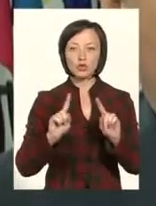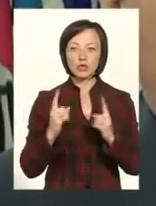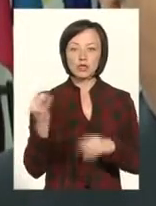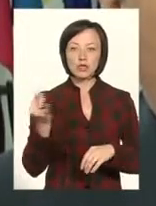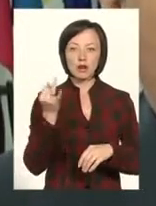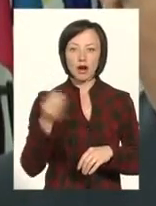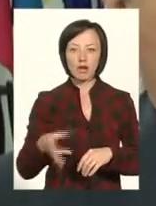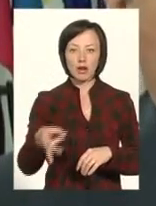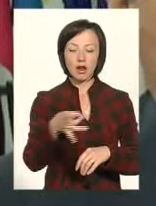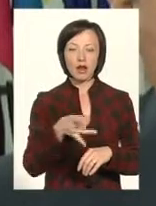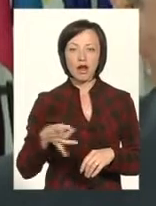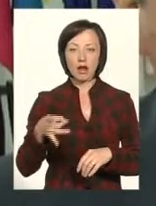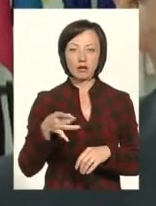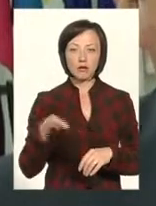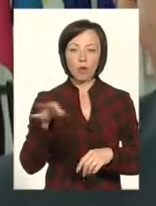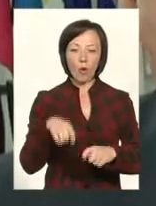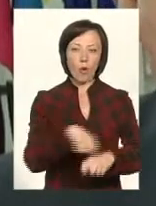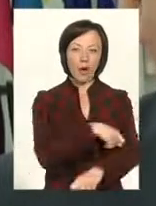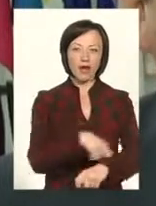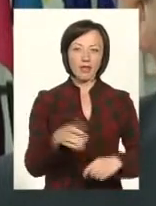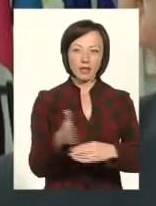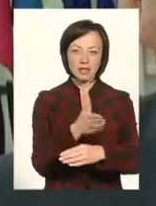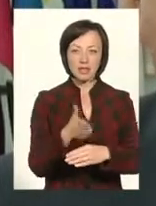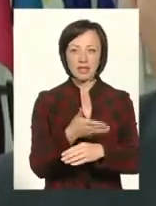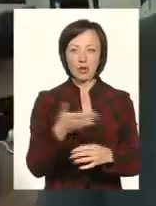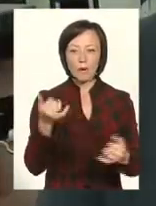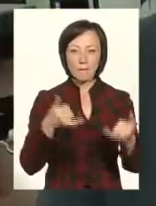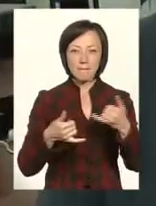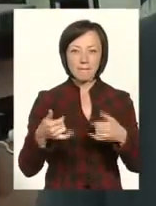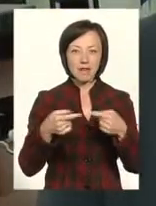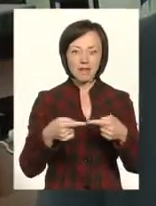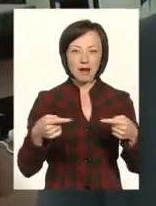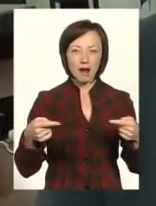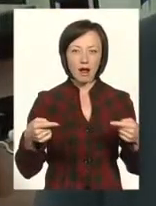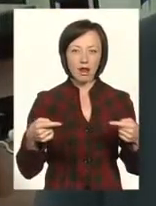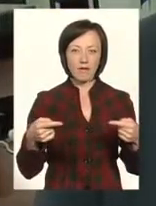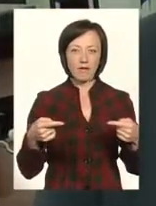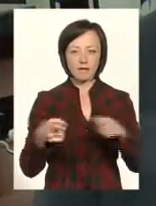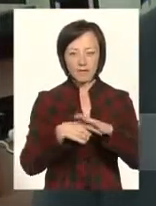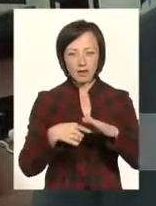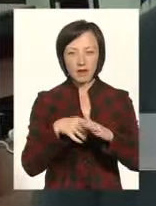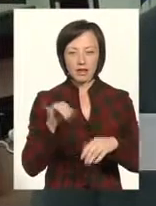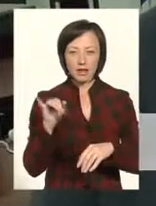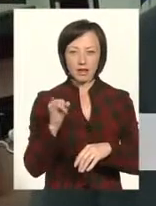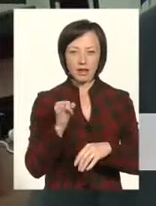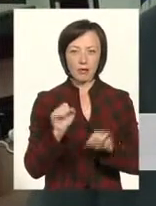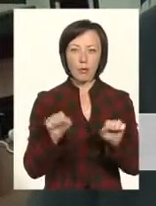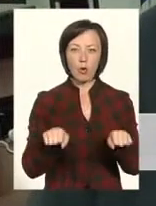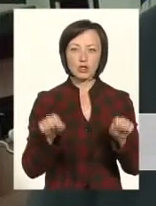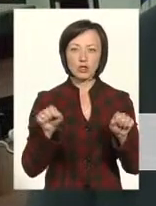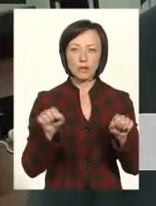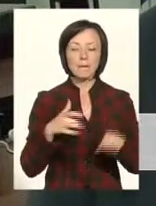регіон стосовно текстилю, мінералів і, можливо,